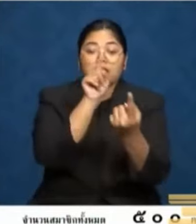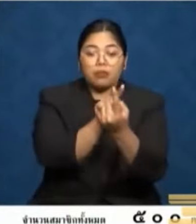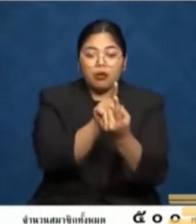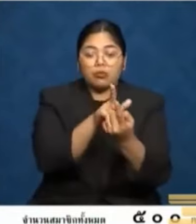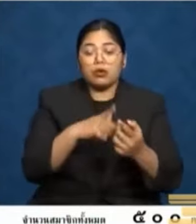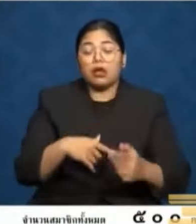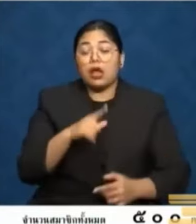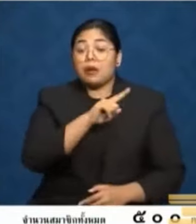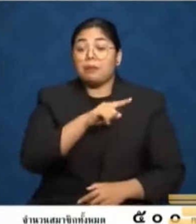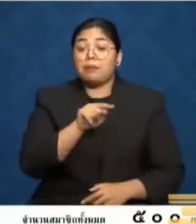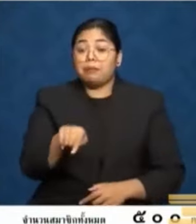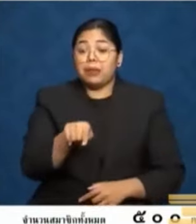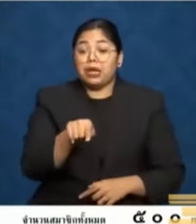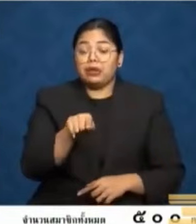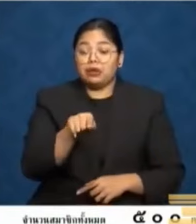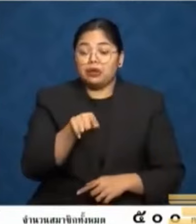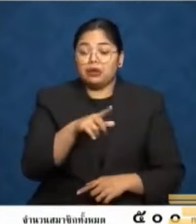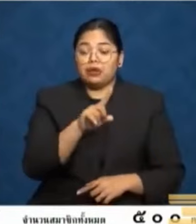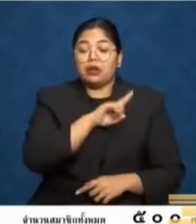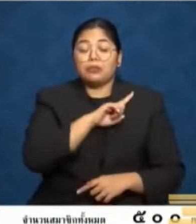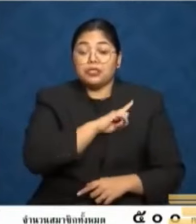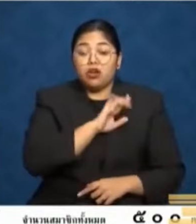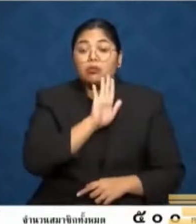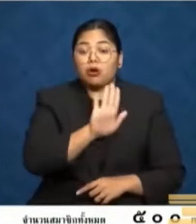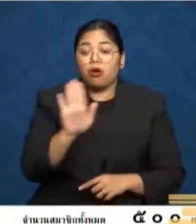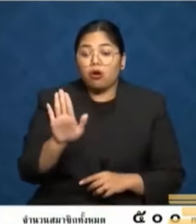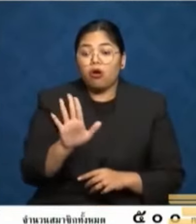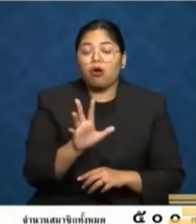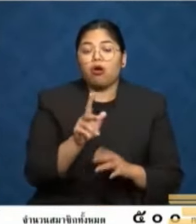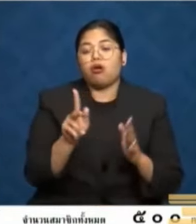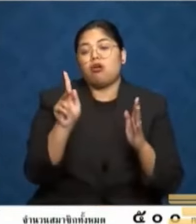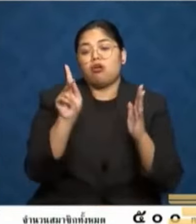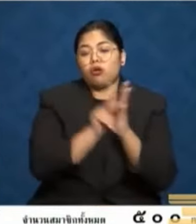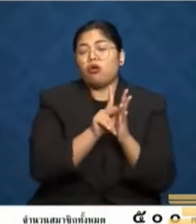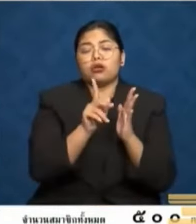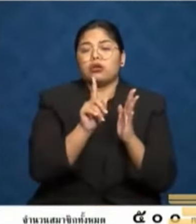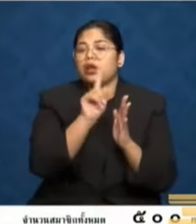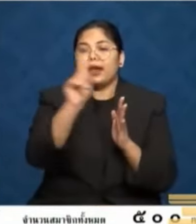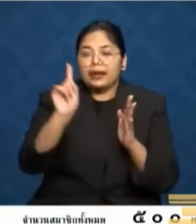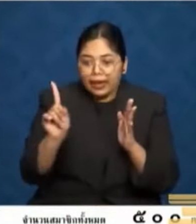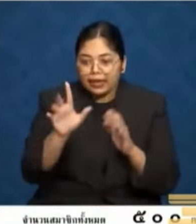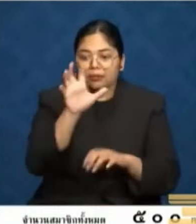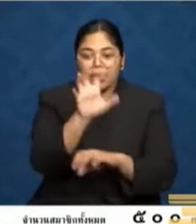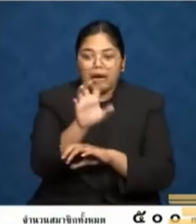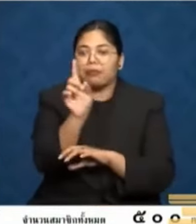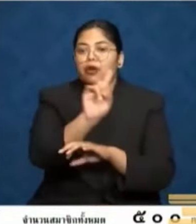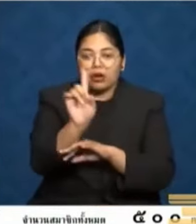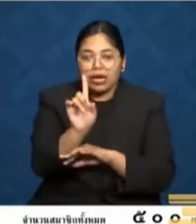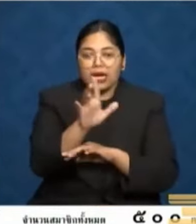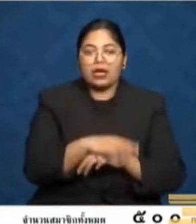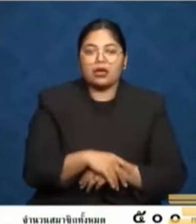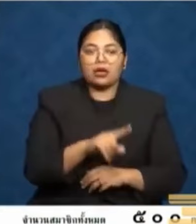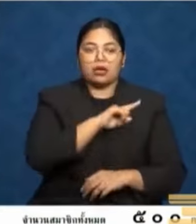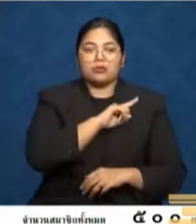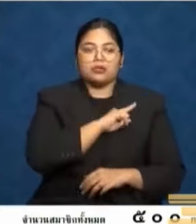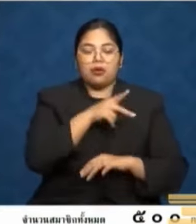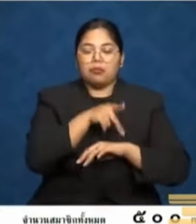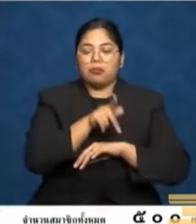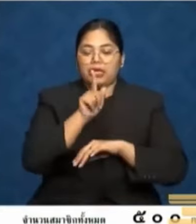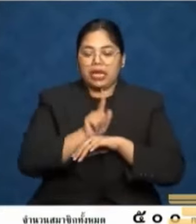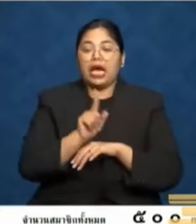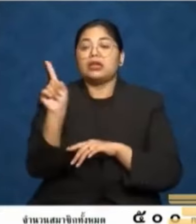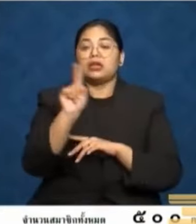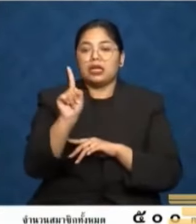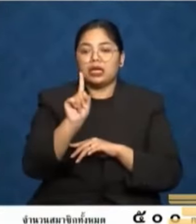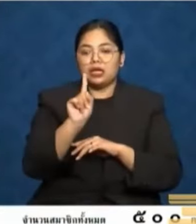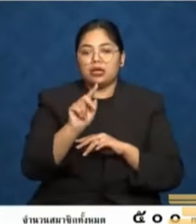เป็นหน้าที่ตามข้อบังคับข้อไหนนั่นเป็นประเด็นที่ 1เพราะว่าหน้าที่ของคนที่มาเป็นประธานเนี่ย